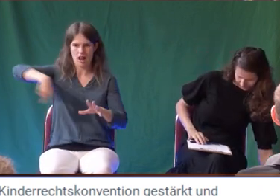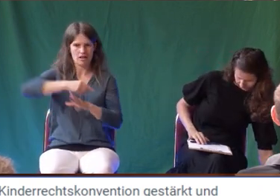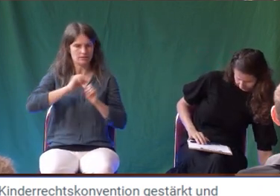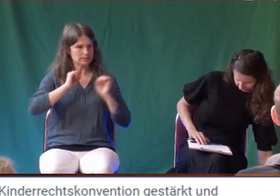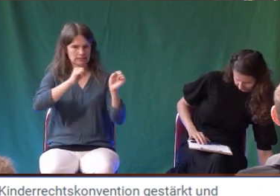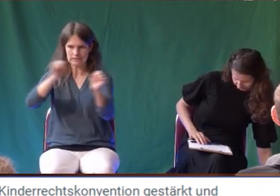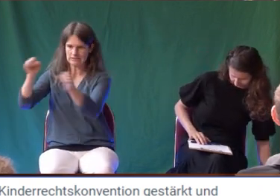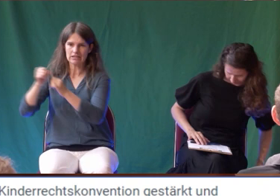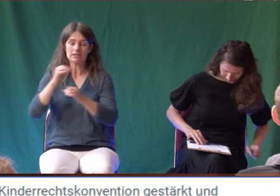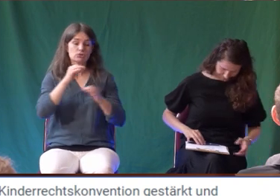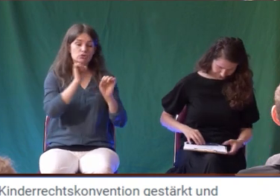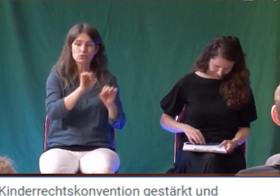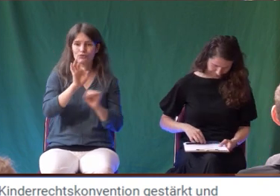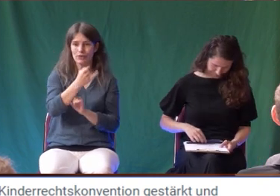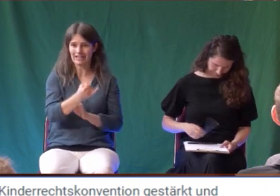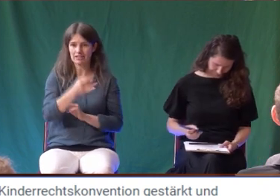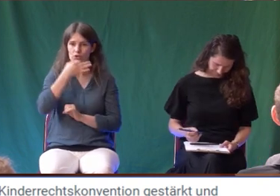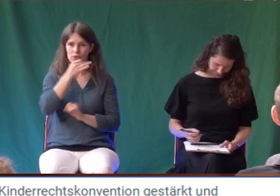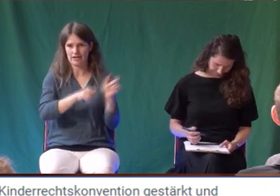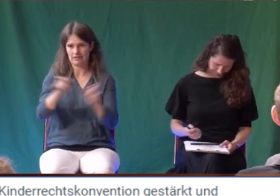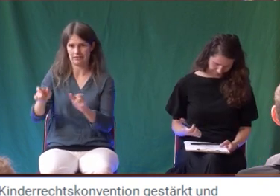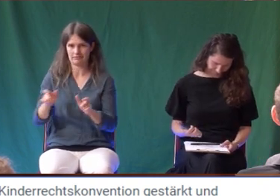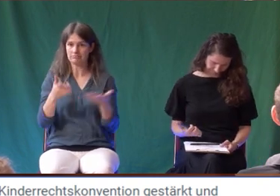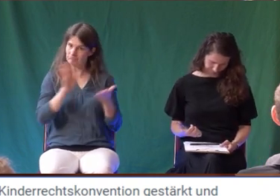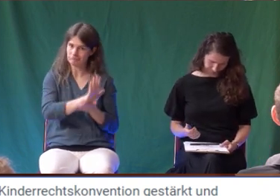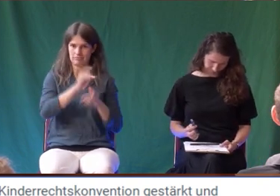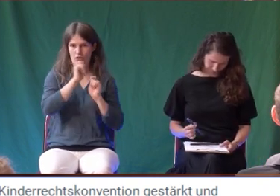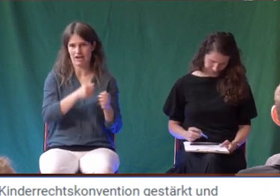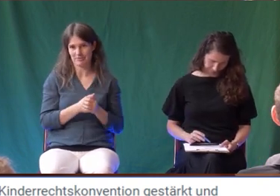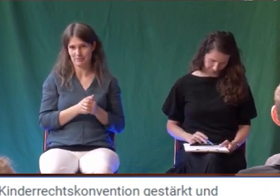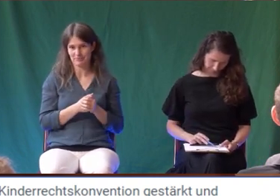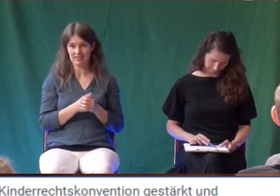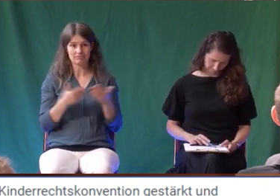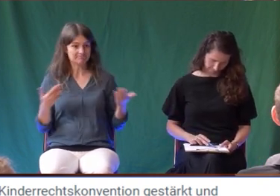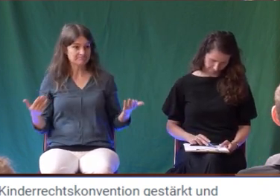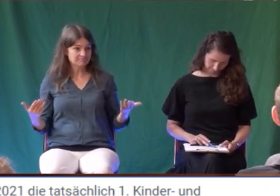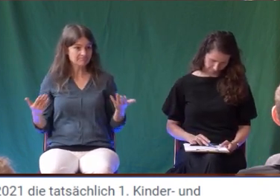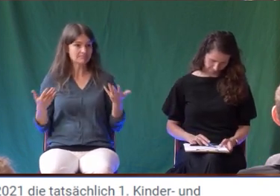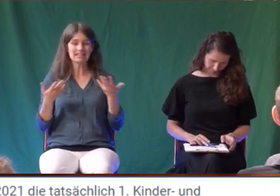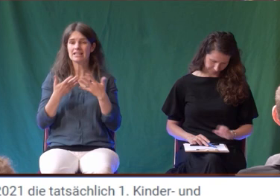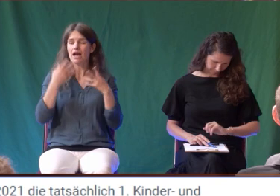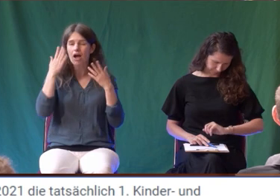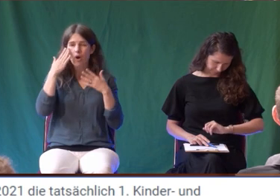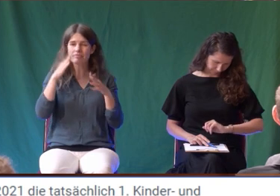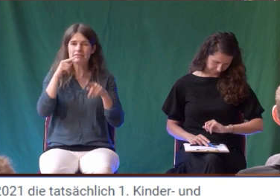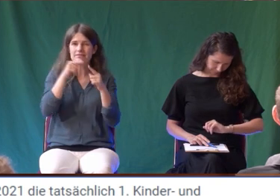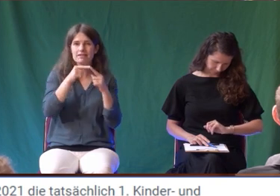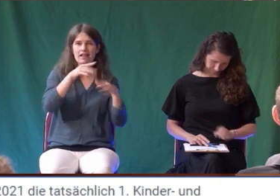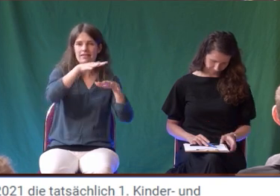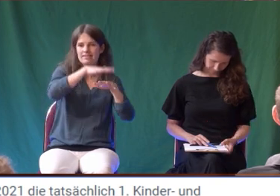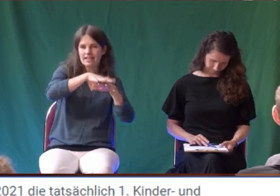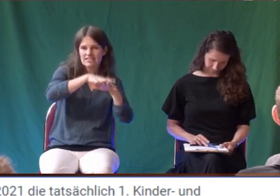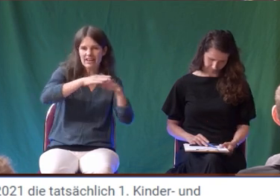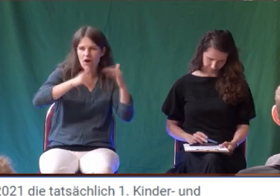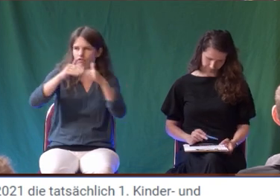und Jugendlichen ein und sie setzt dabei vor allem auf Vernetzung und Sensibilisierung genauso wie wir hier ja auch bei